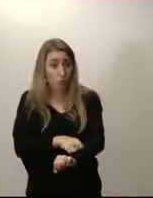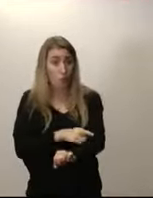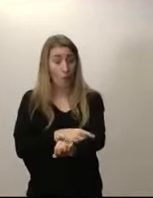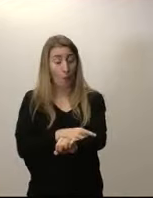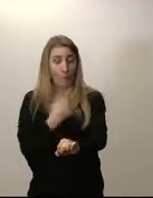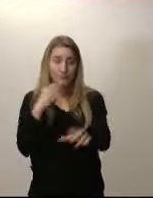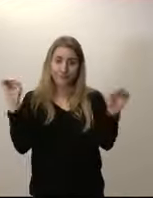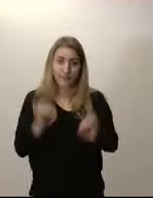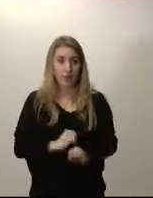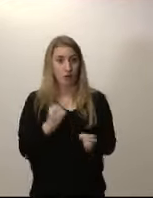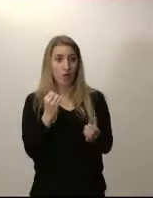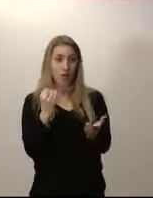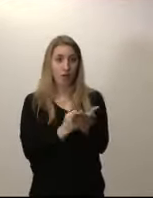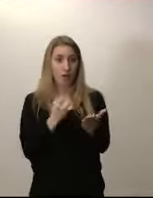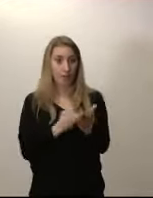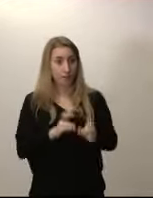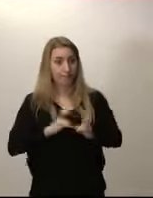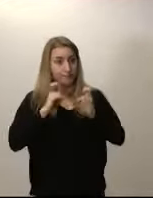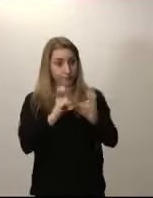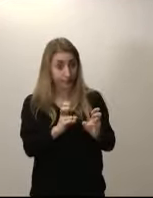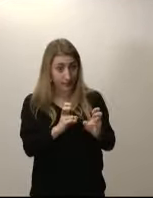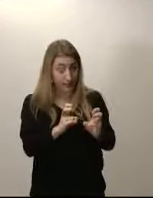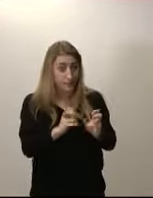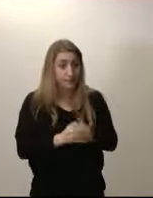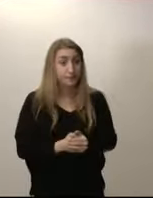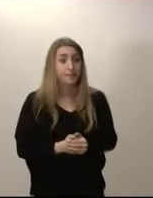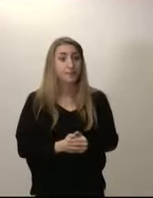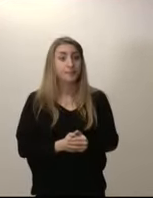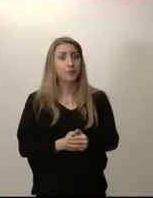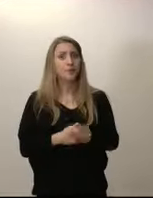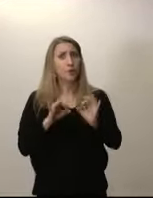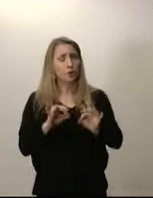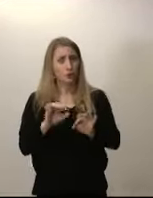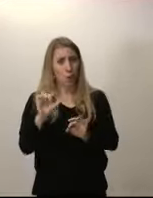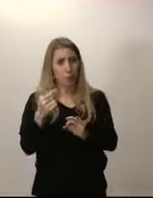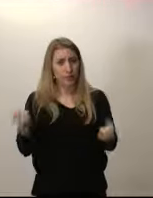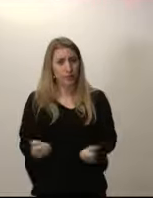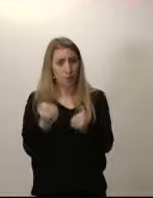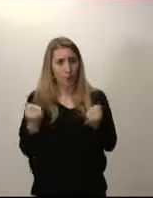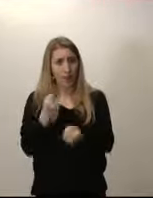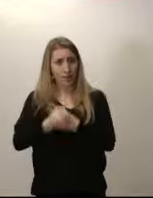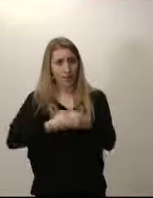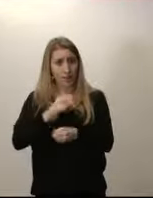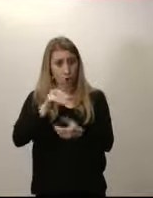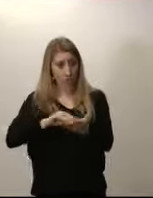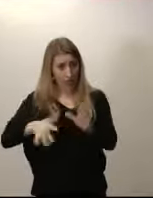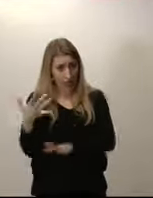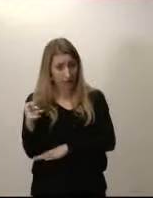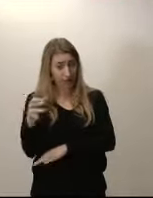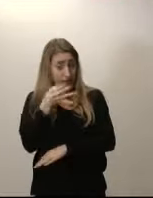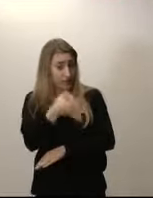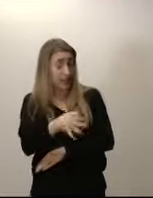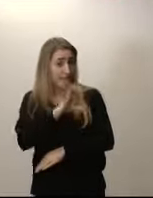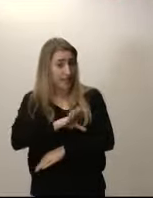cette augmentation des impôts. Donc, qu'elle n'avait d'ailleurs, au cours de la deuxième campagne 2015, elle avait bien dit qu'elle essayerait de tout faire pour ne pas les